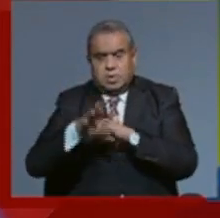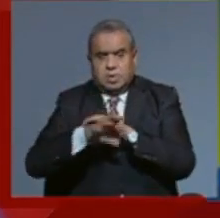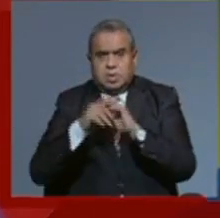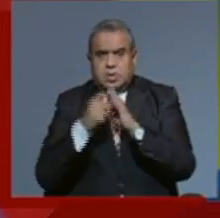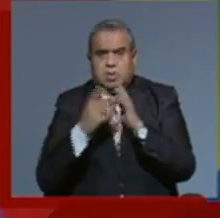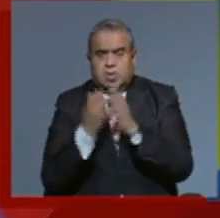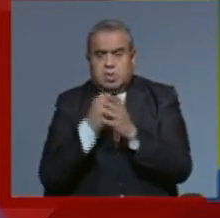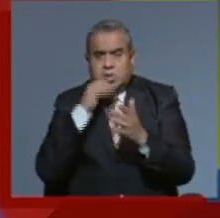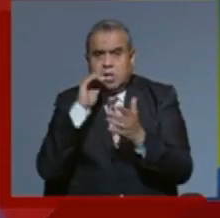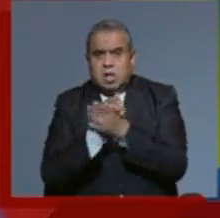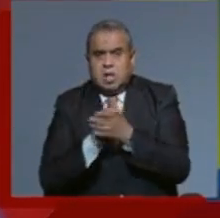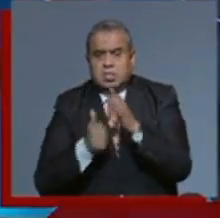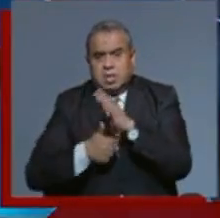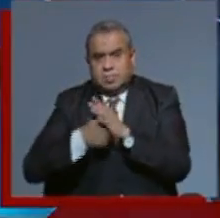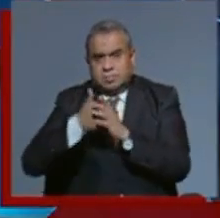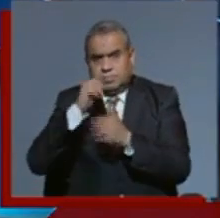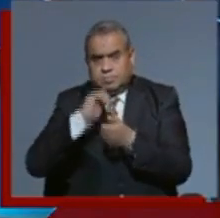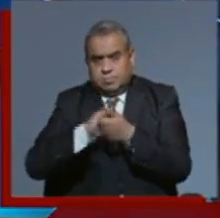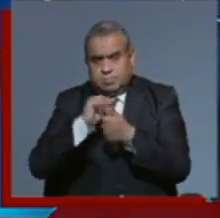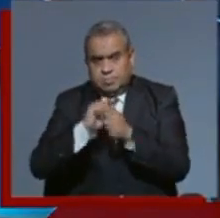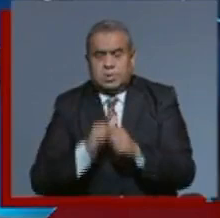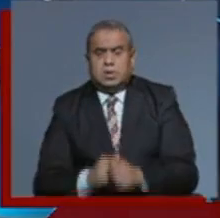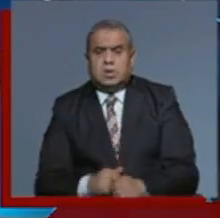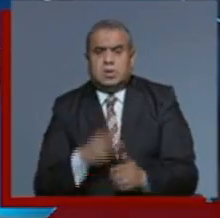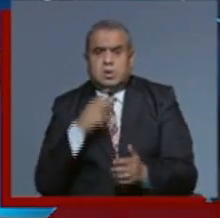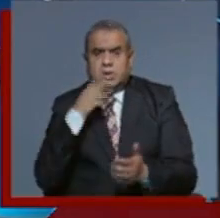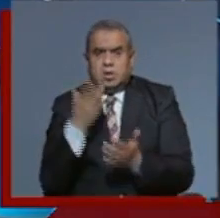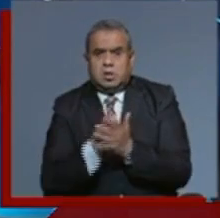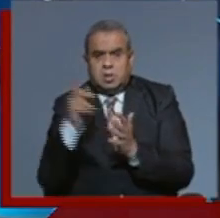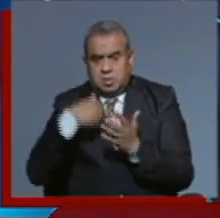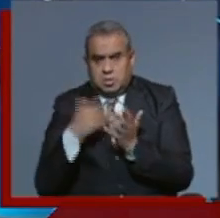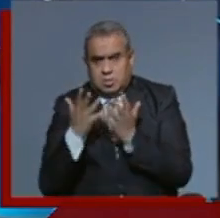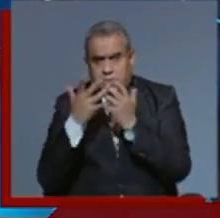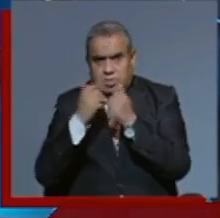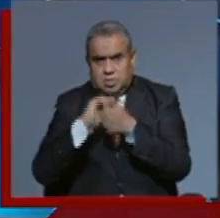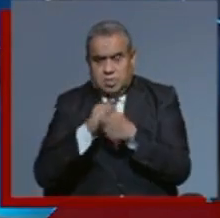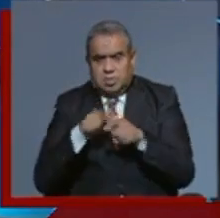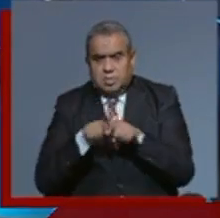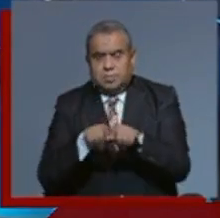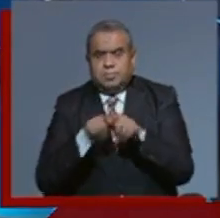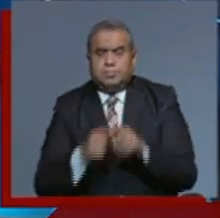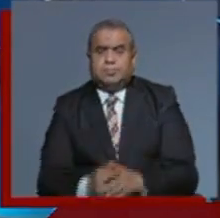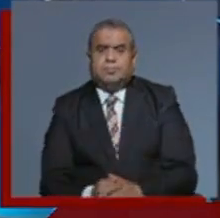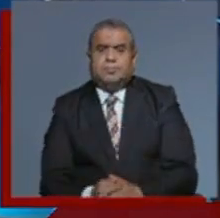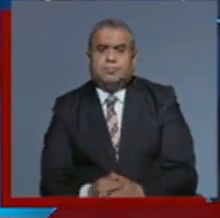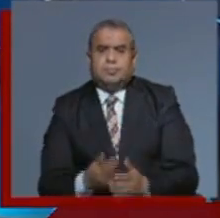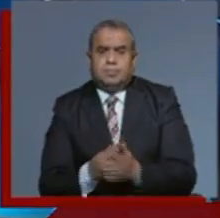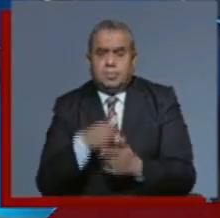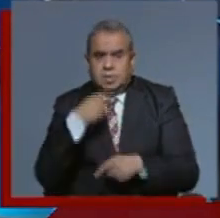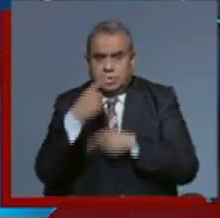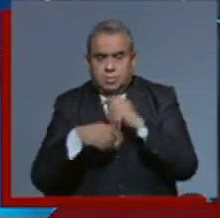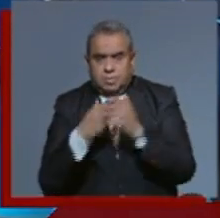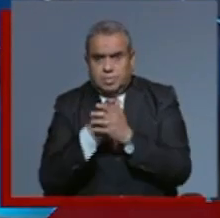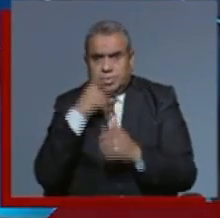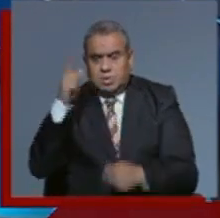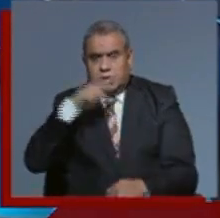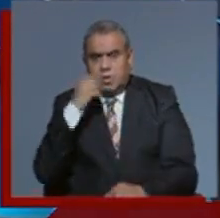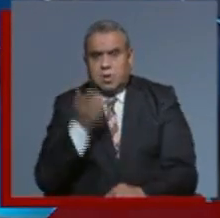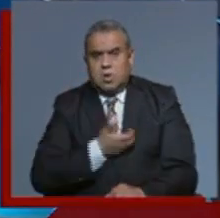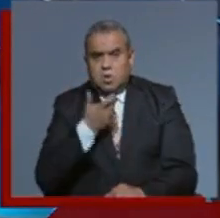للصداقة، فإنها العلاقات العليا الممكنة. فروسيا